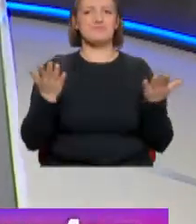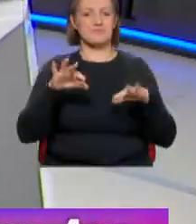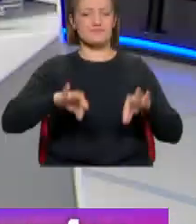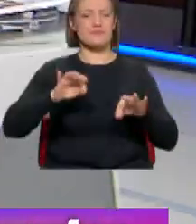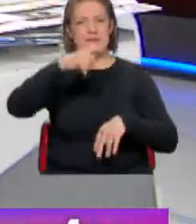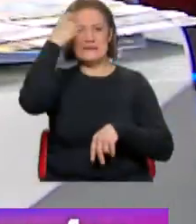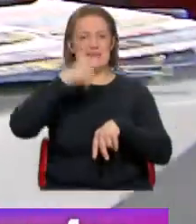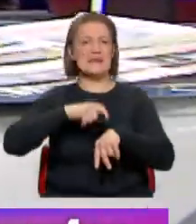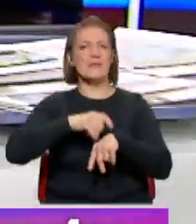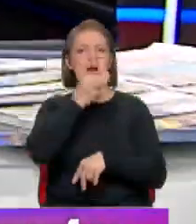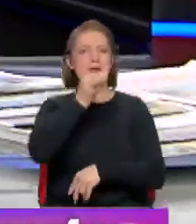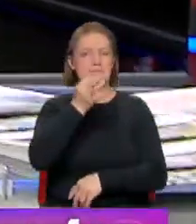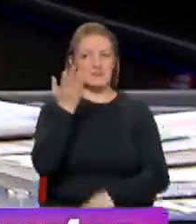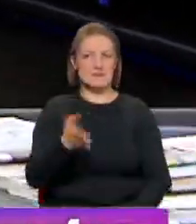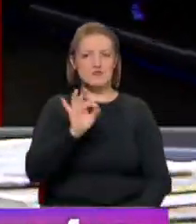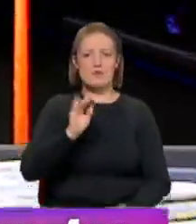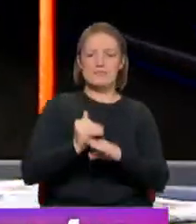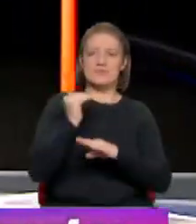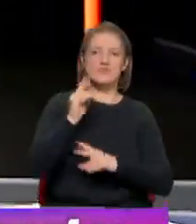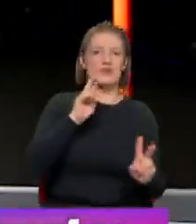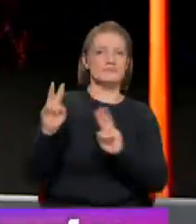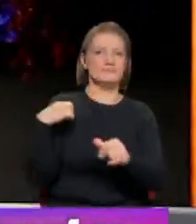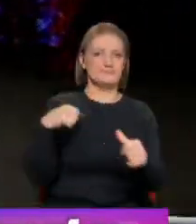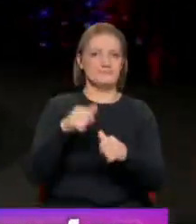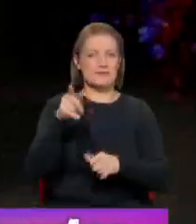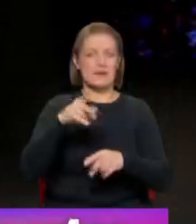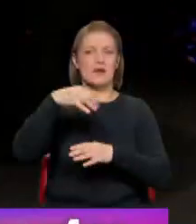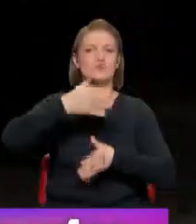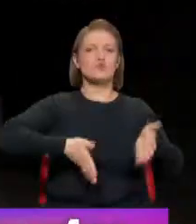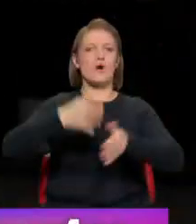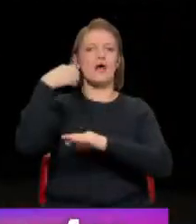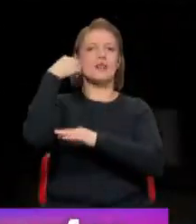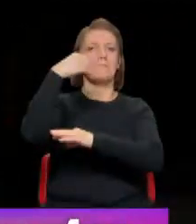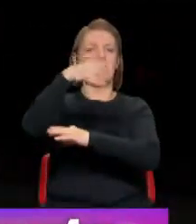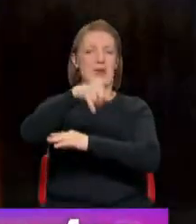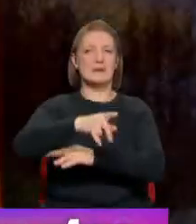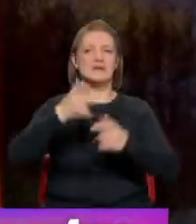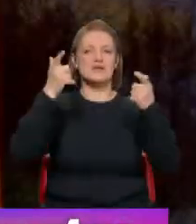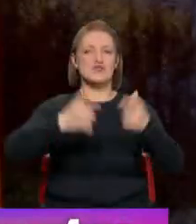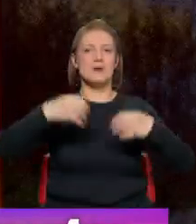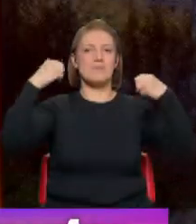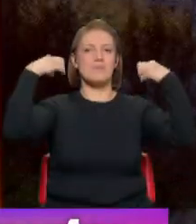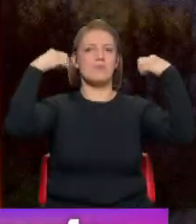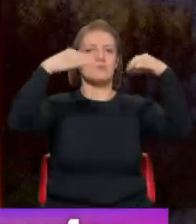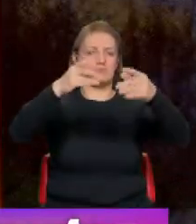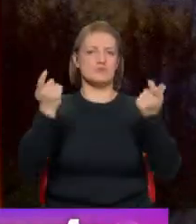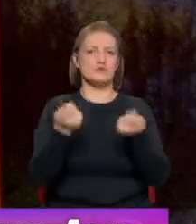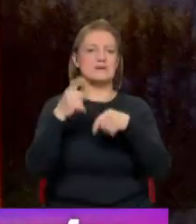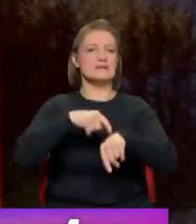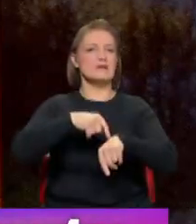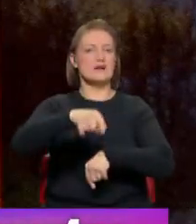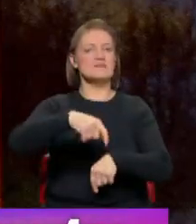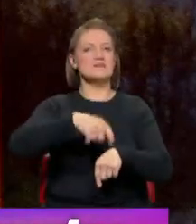Evet, şimdi yaz saati haberimize geçeceğiz. Şöyle bir dışarıya bir kez daha bakalım. Sokak lambalarının şehri aydınlatmaya çalışmasına.